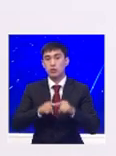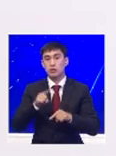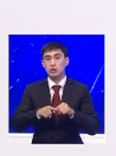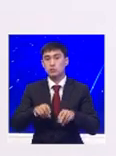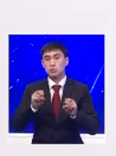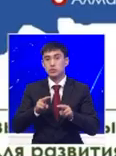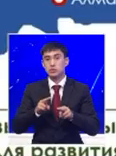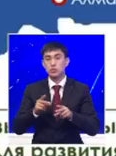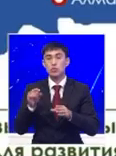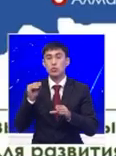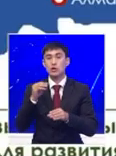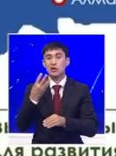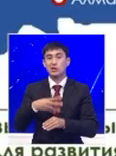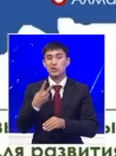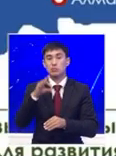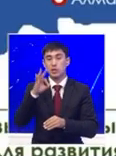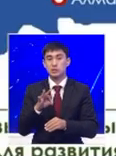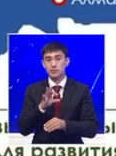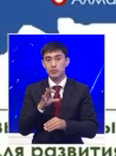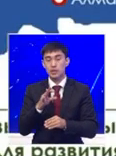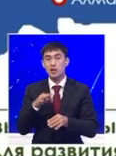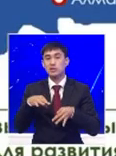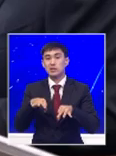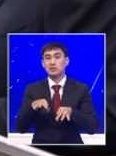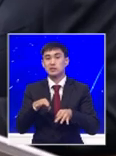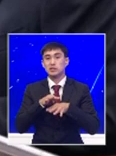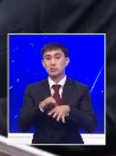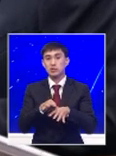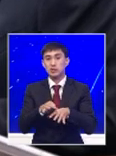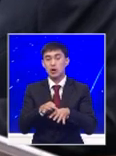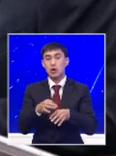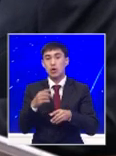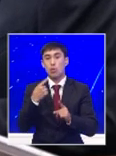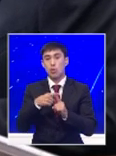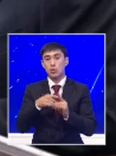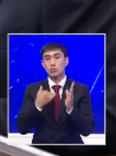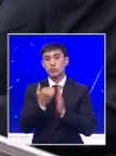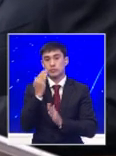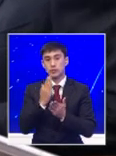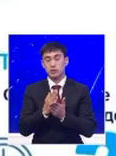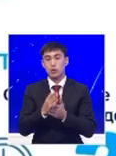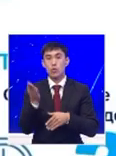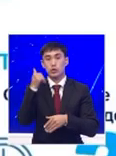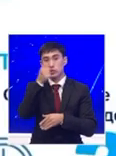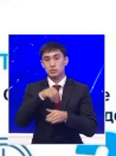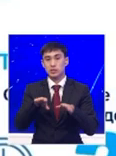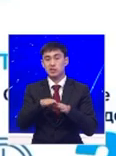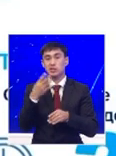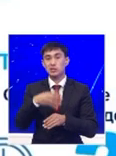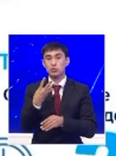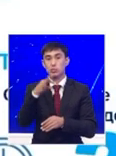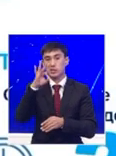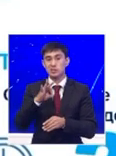отандық операторлардың үлесі 42% құрап отыр. Транзиттік тасымалдарда оң үрдіс байқалуда. Өткен жылмен салыстырғанда